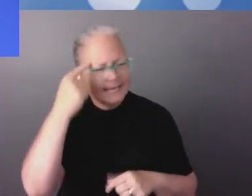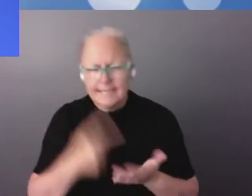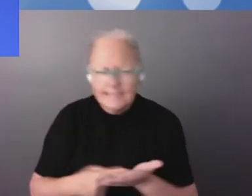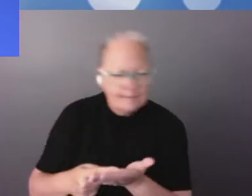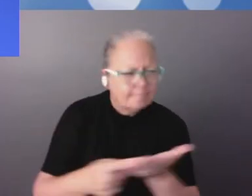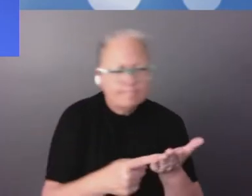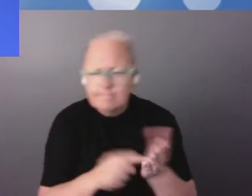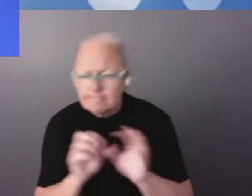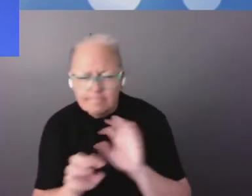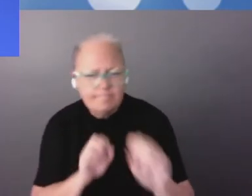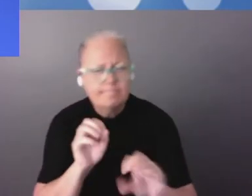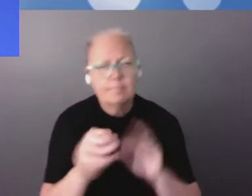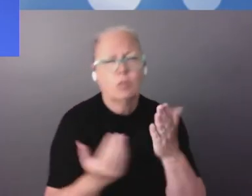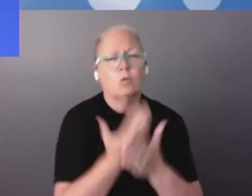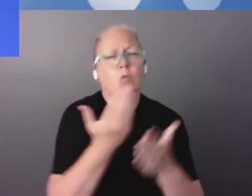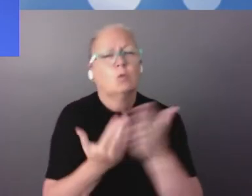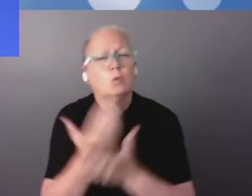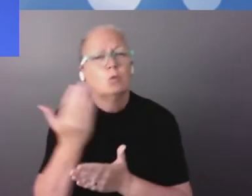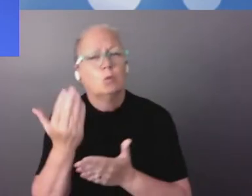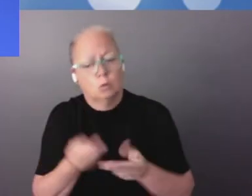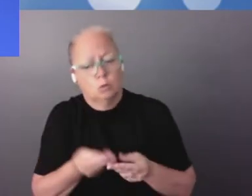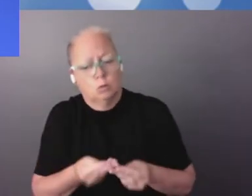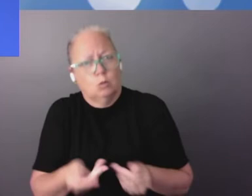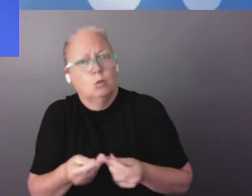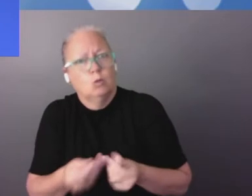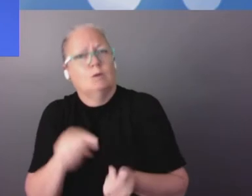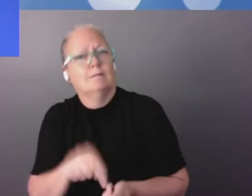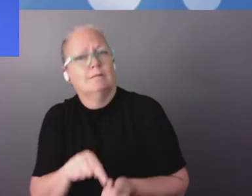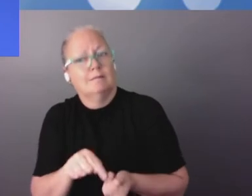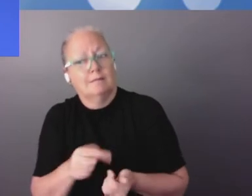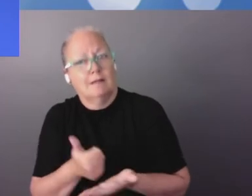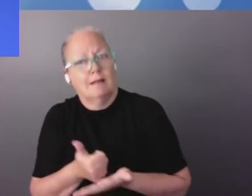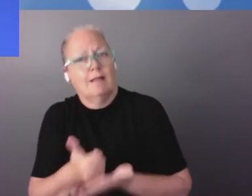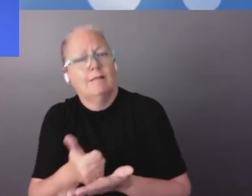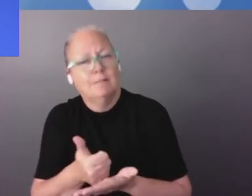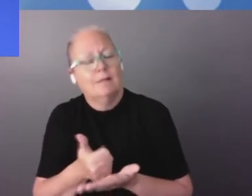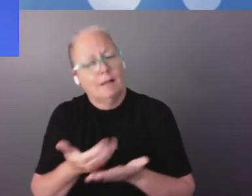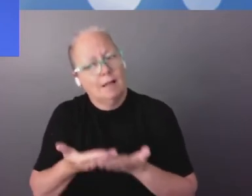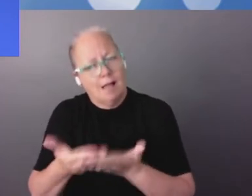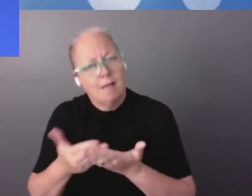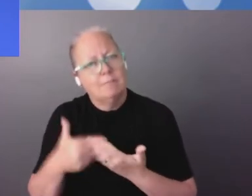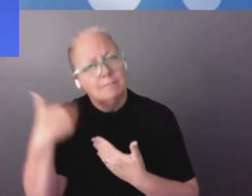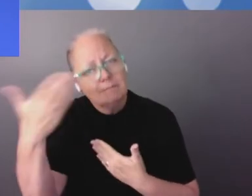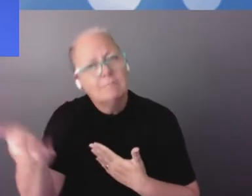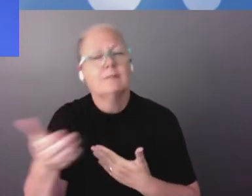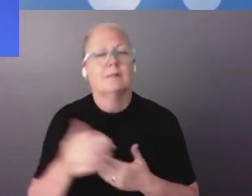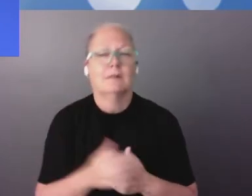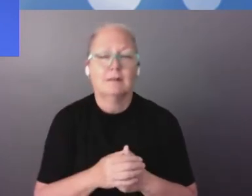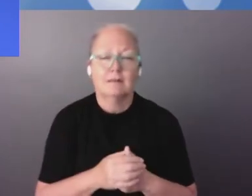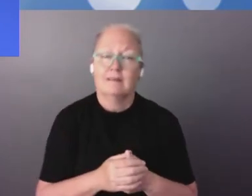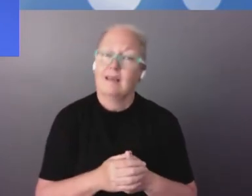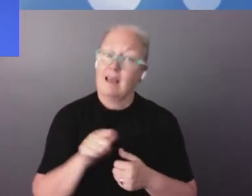إعداد حلول جديدة وإدراجها في كافة الدول الأعضاء في العالم.